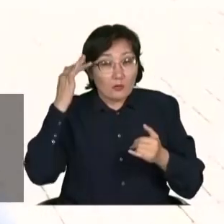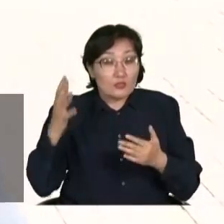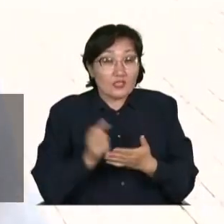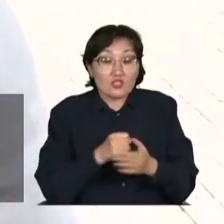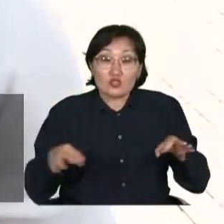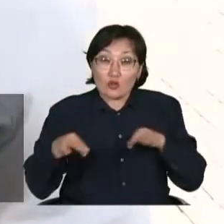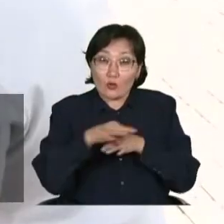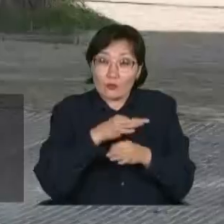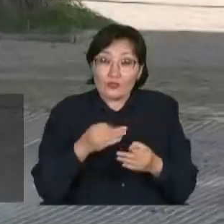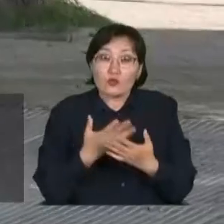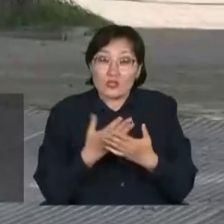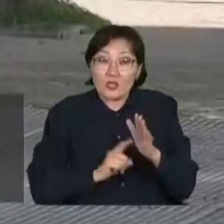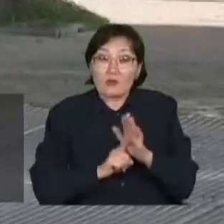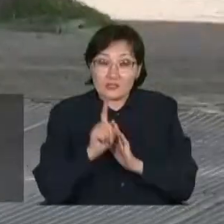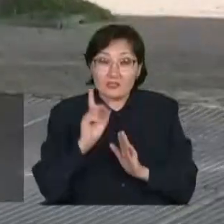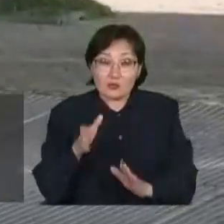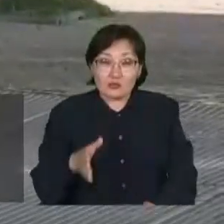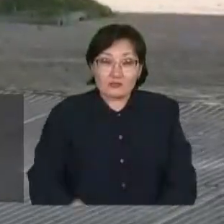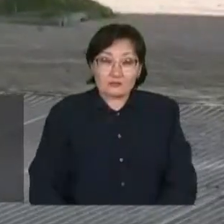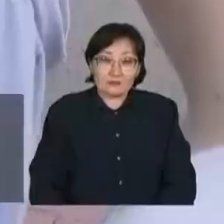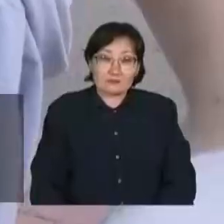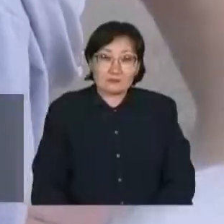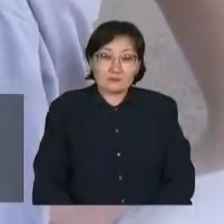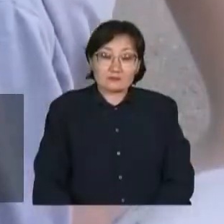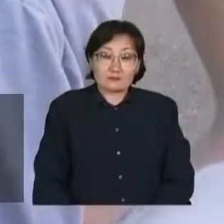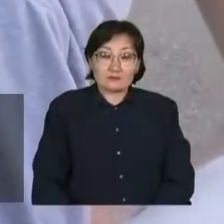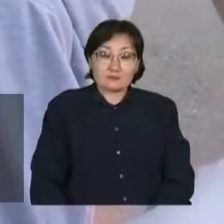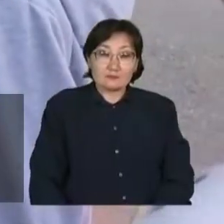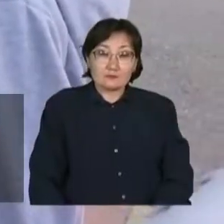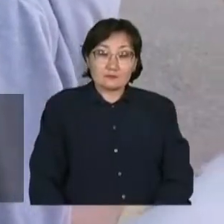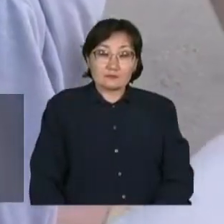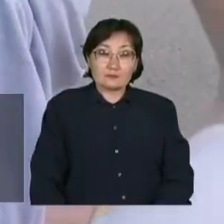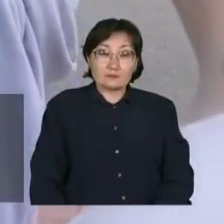жобасы жарыққа шығады. Гүлмұрал Изатқызы, Мақсат Күнібек, Алматы телеарнасы.